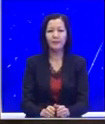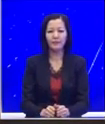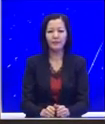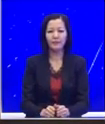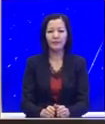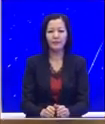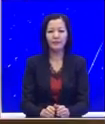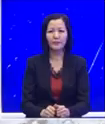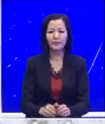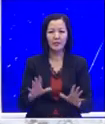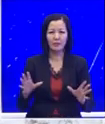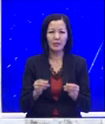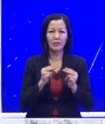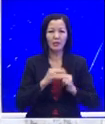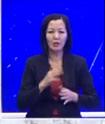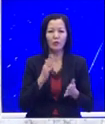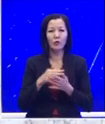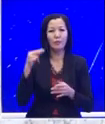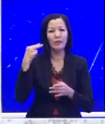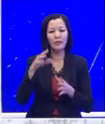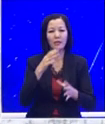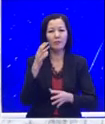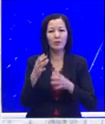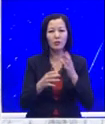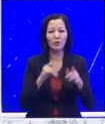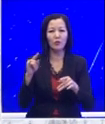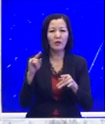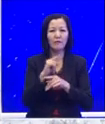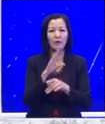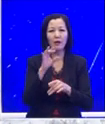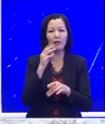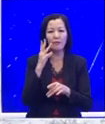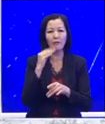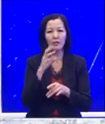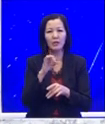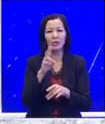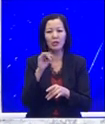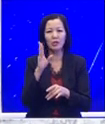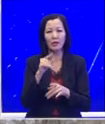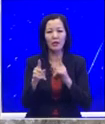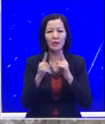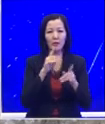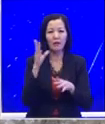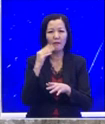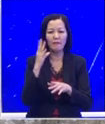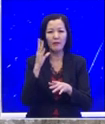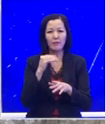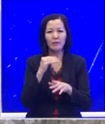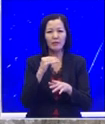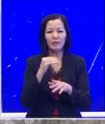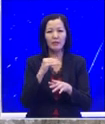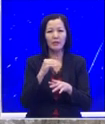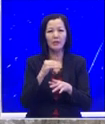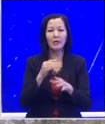спасатели работают. Президент международного аэропорта Алматы Болат Ержанов во время брифинга в Алматы восстановил